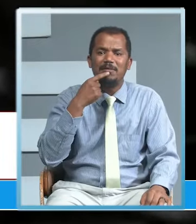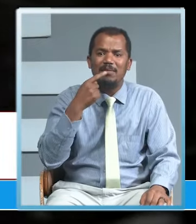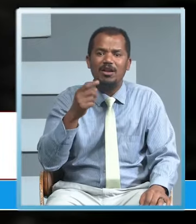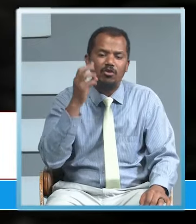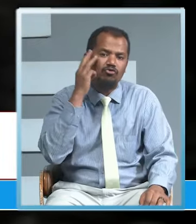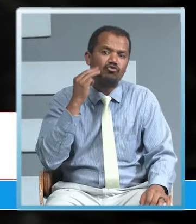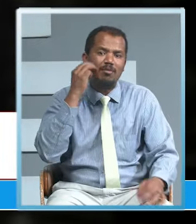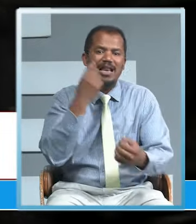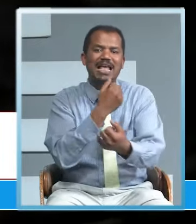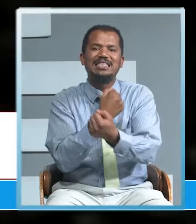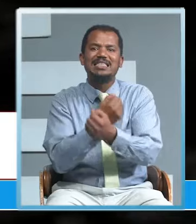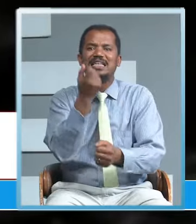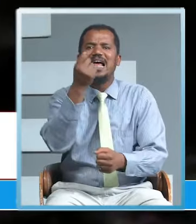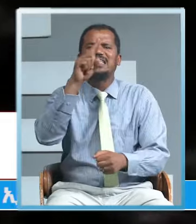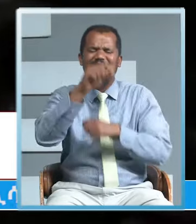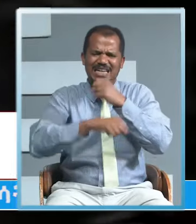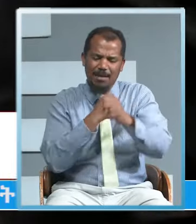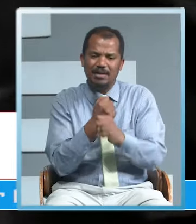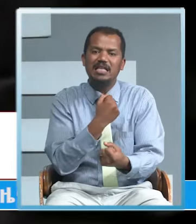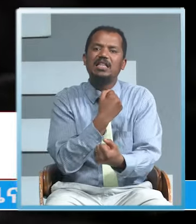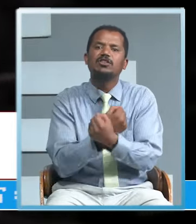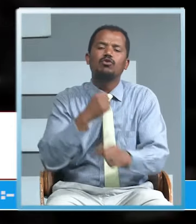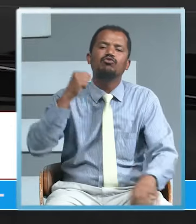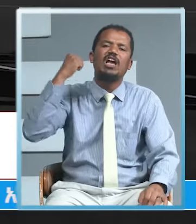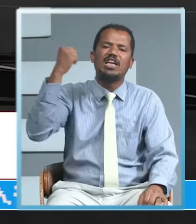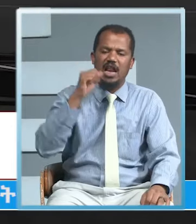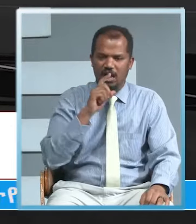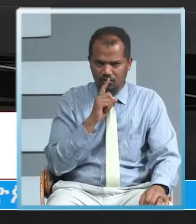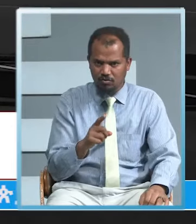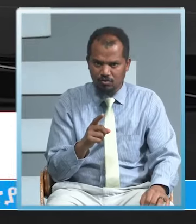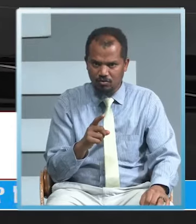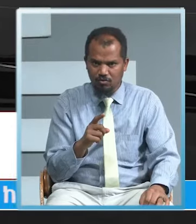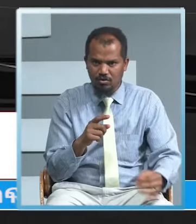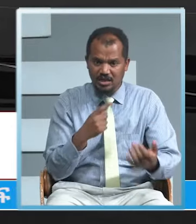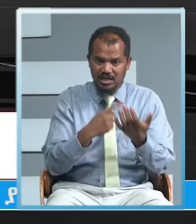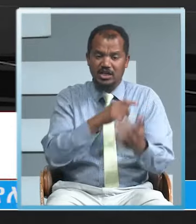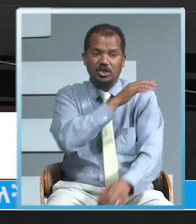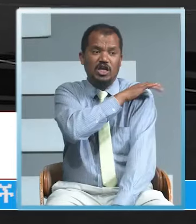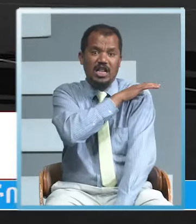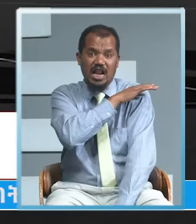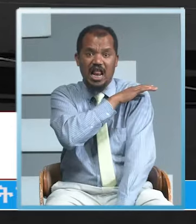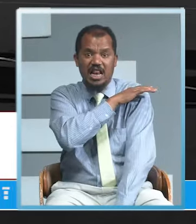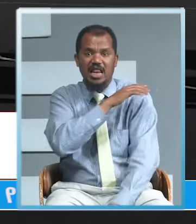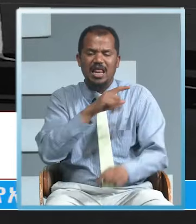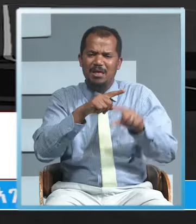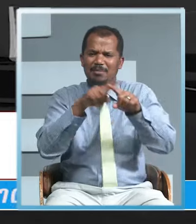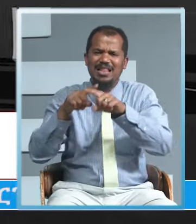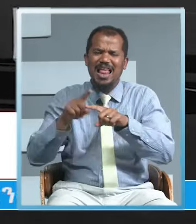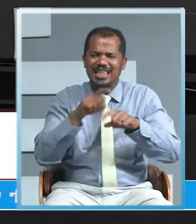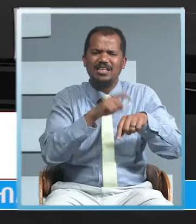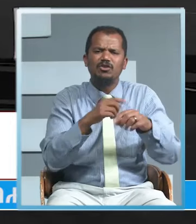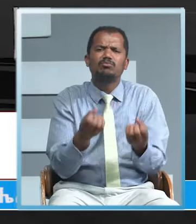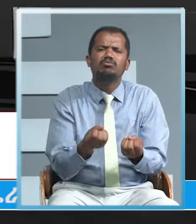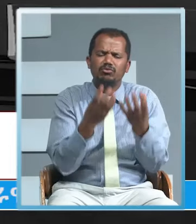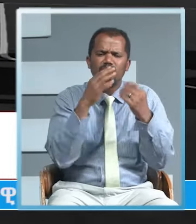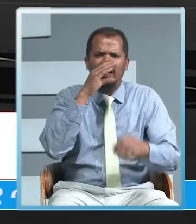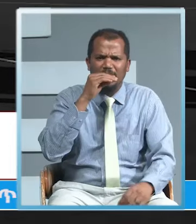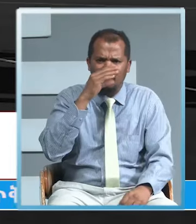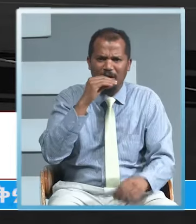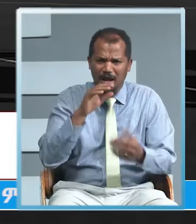በሚባልለት በሶማሌ እስር ቤት ለ11 ዓመታት የታሰሩ ጀግና ናቸው። የኒህን ጀነራል ገድል በተለያየ ጊዜ ብዙ